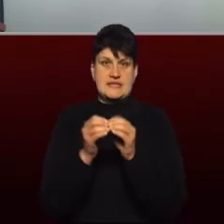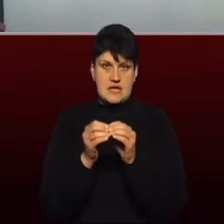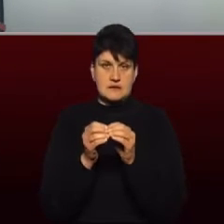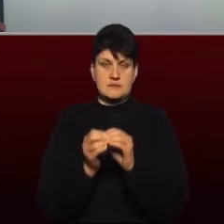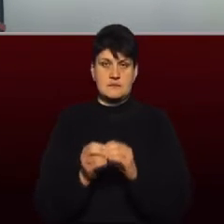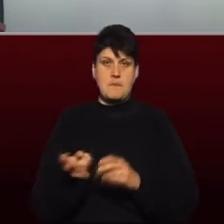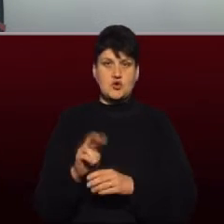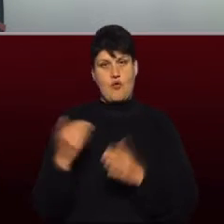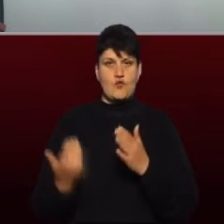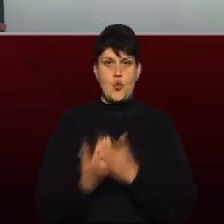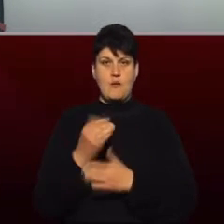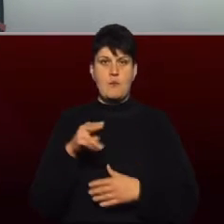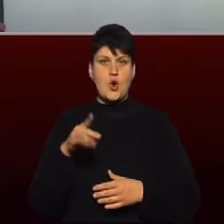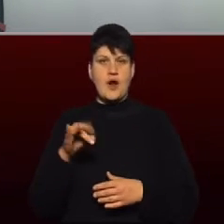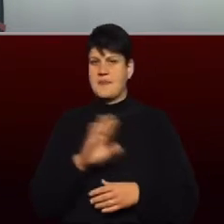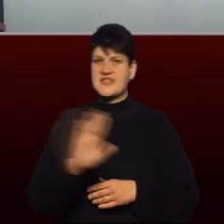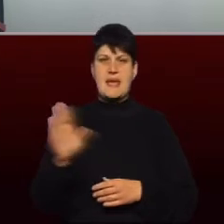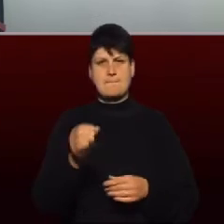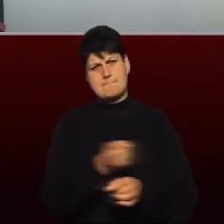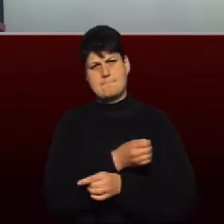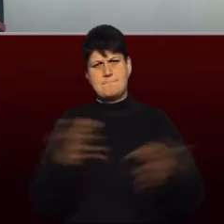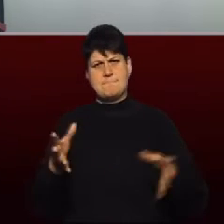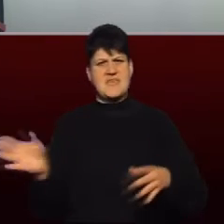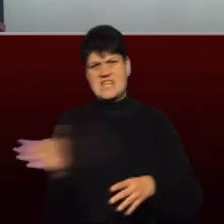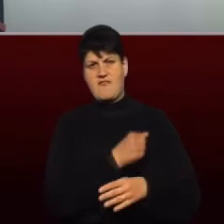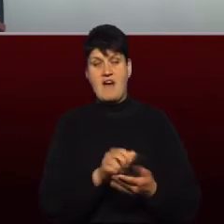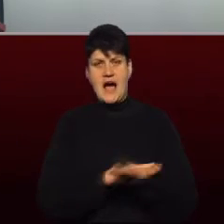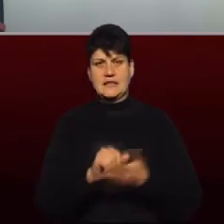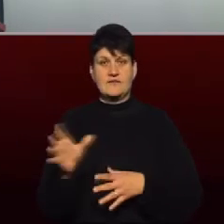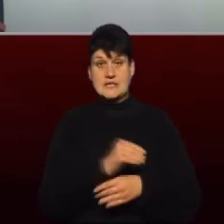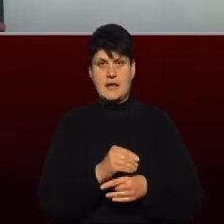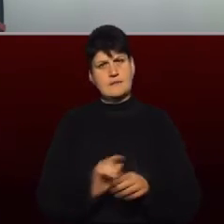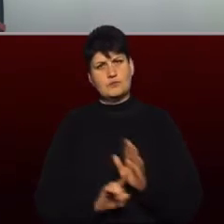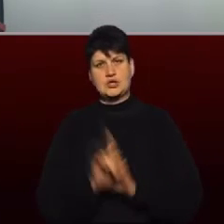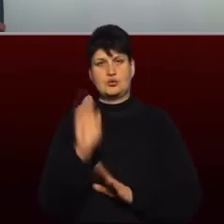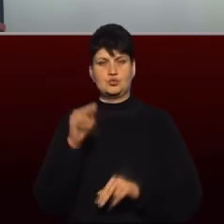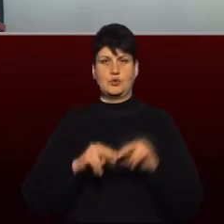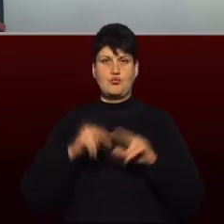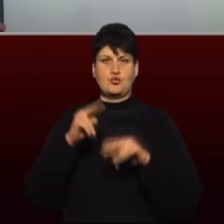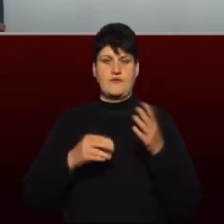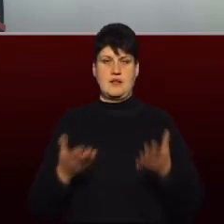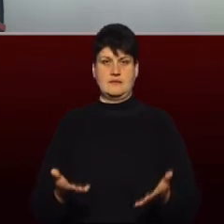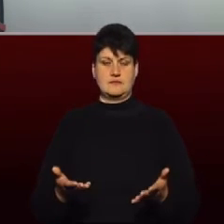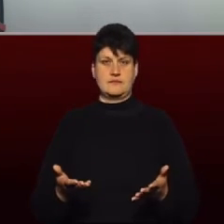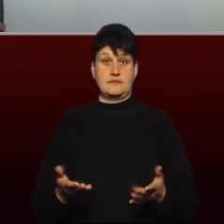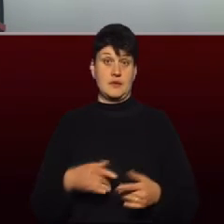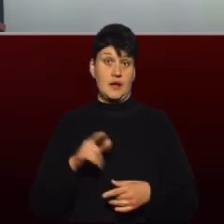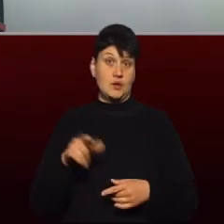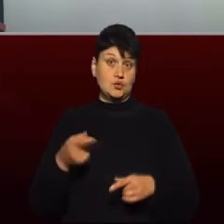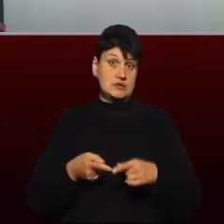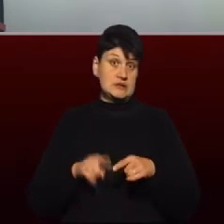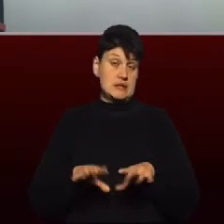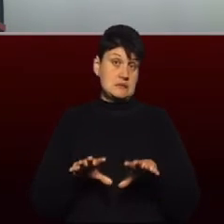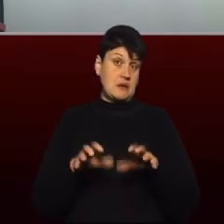каже, ні, підірвати оце все і будемо від фундаменту будувати. І люди це так сприймають, тому що це в